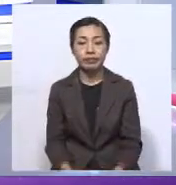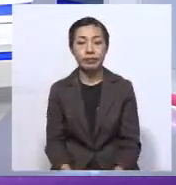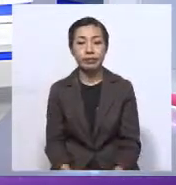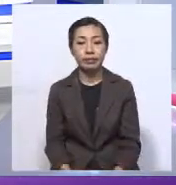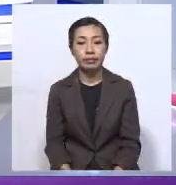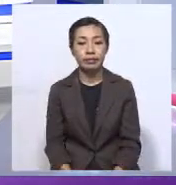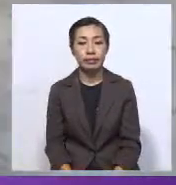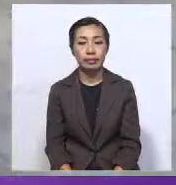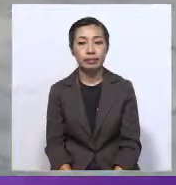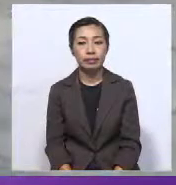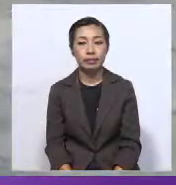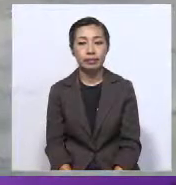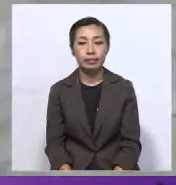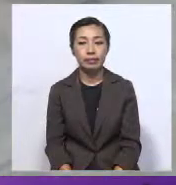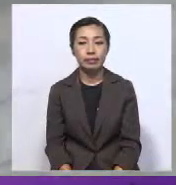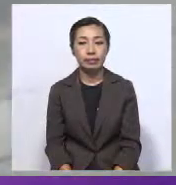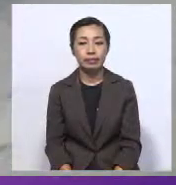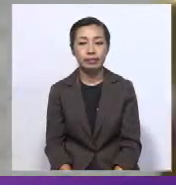ติดตามได้เลยค่ะ